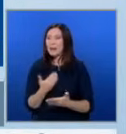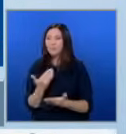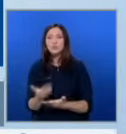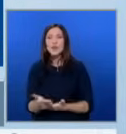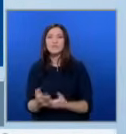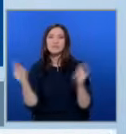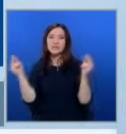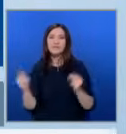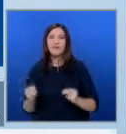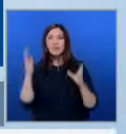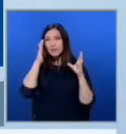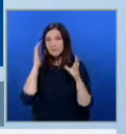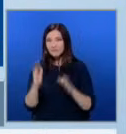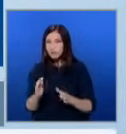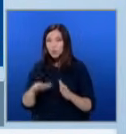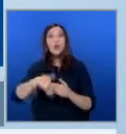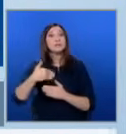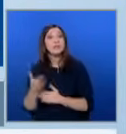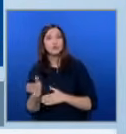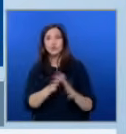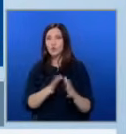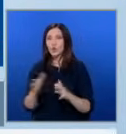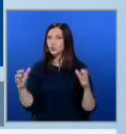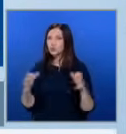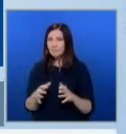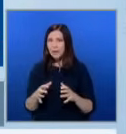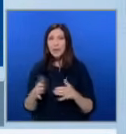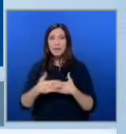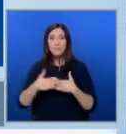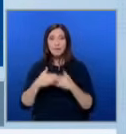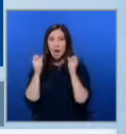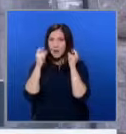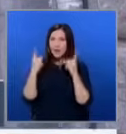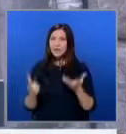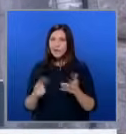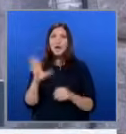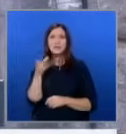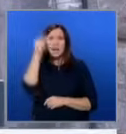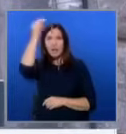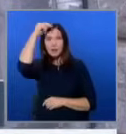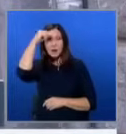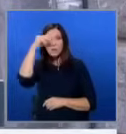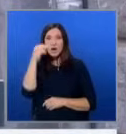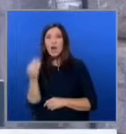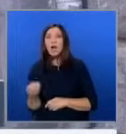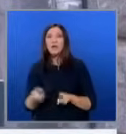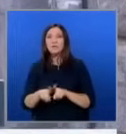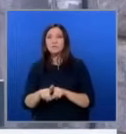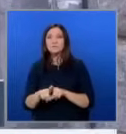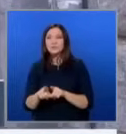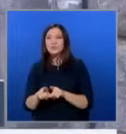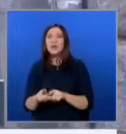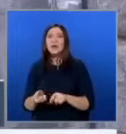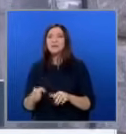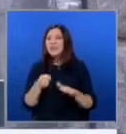за съставяне на правителство в следващото народно събрание. ПП реагираха. Цяла България е заложник